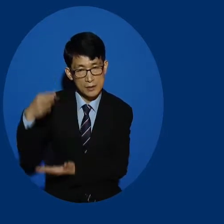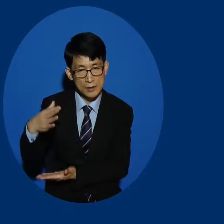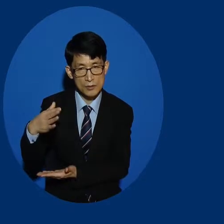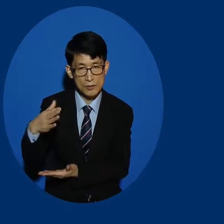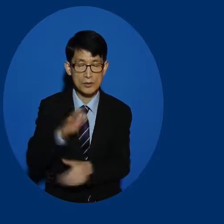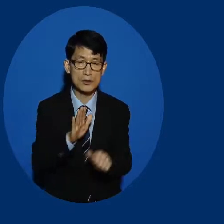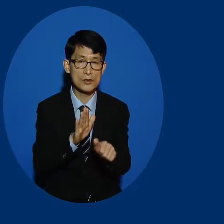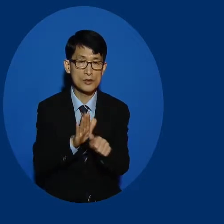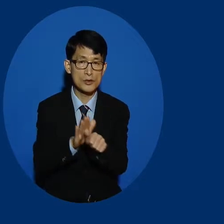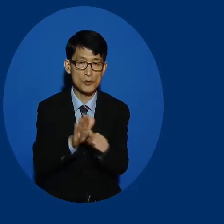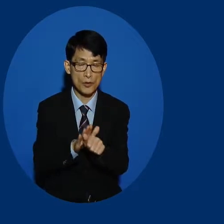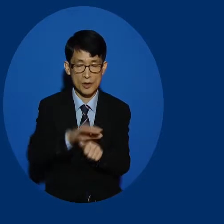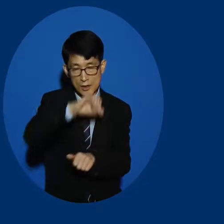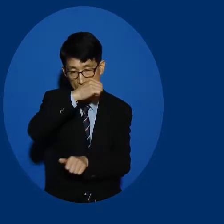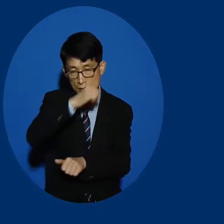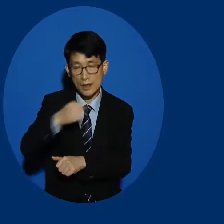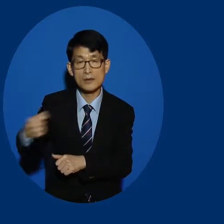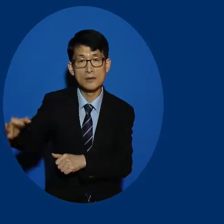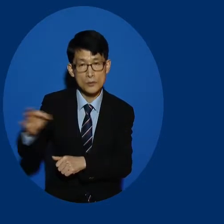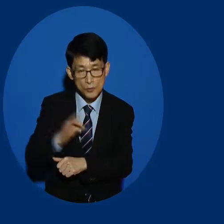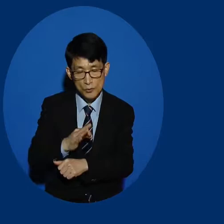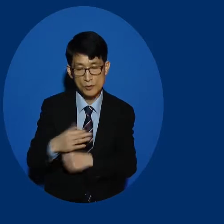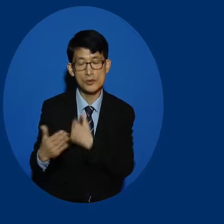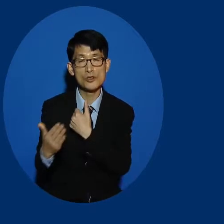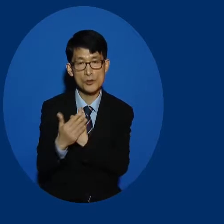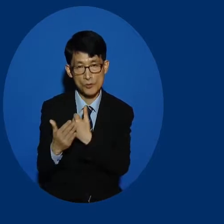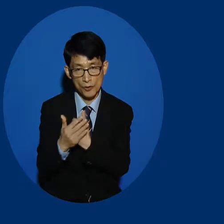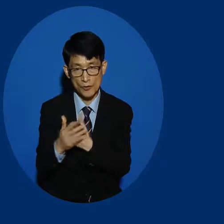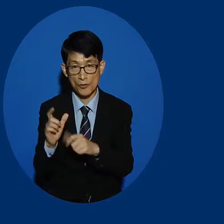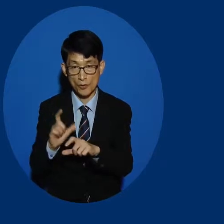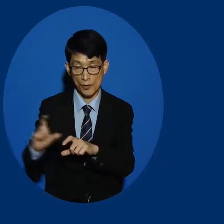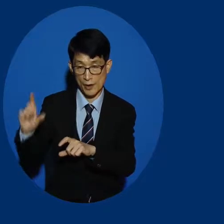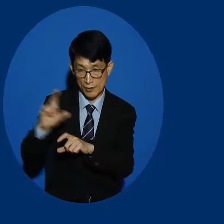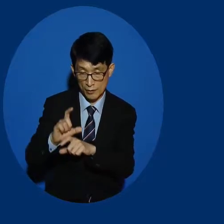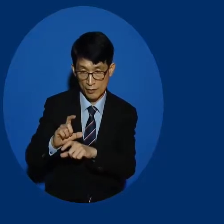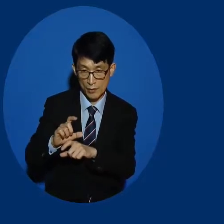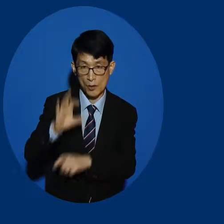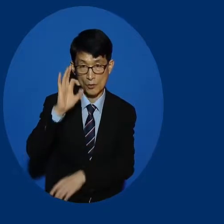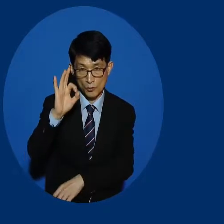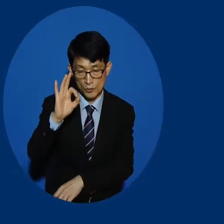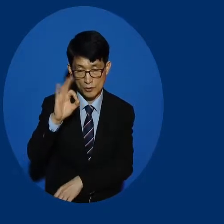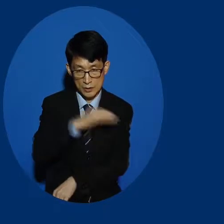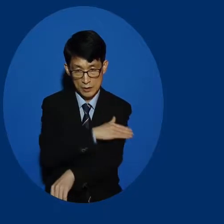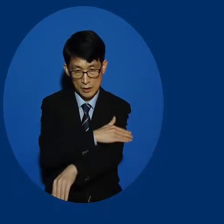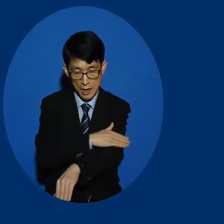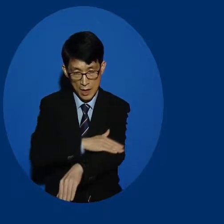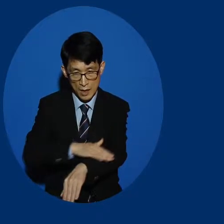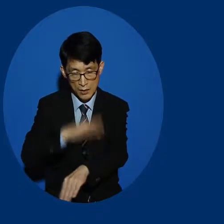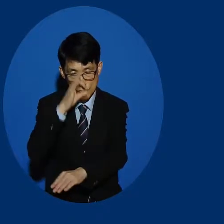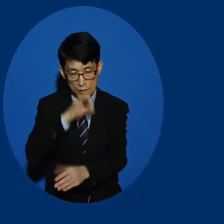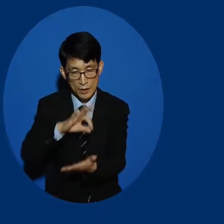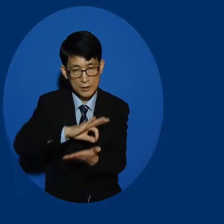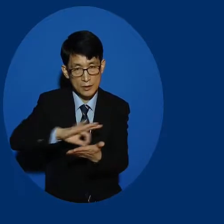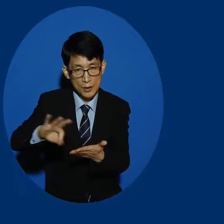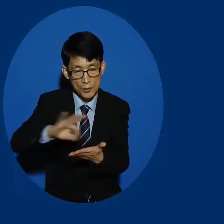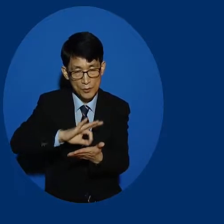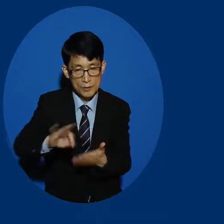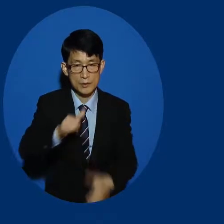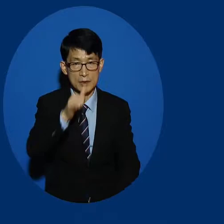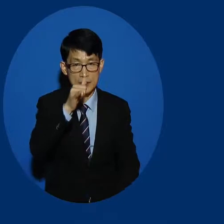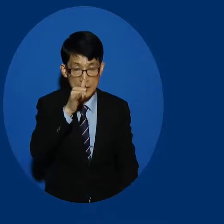것도 중요하지만 그 재정들을 바르게 사용하고 또 효과적으로 사용하고 있는지